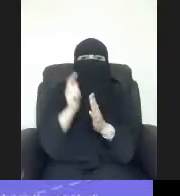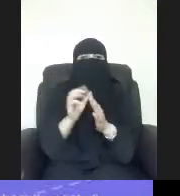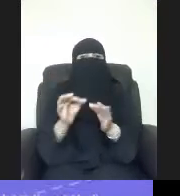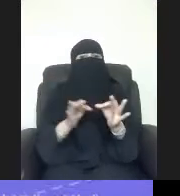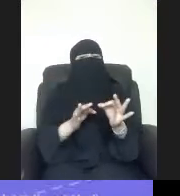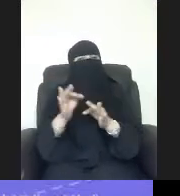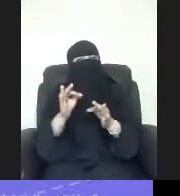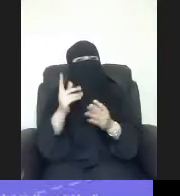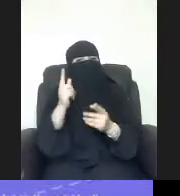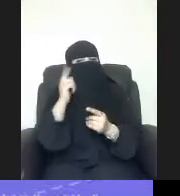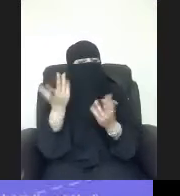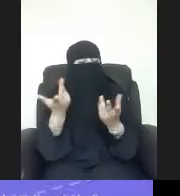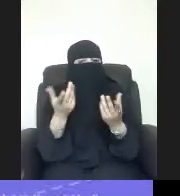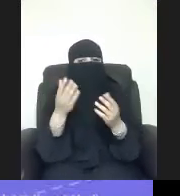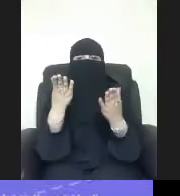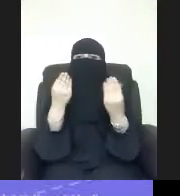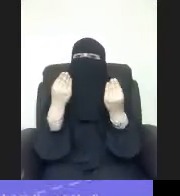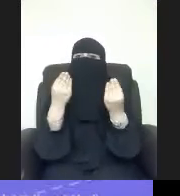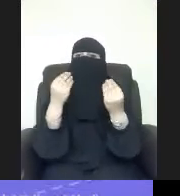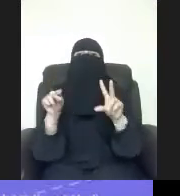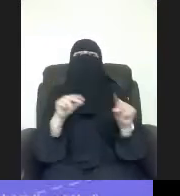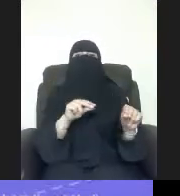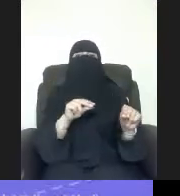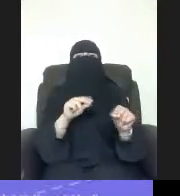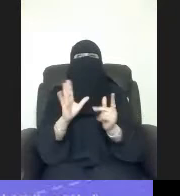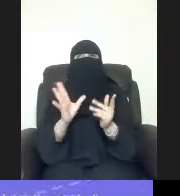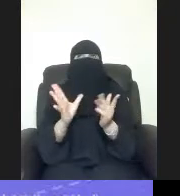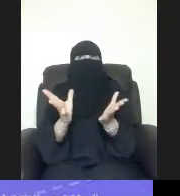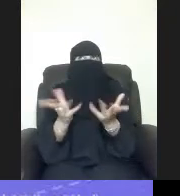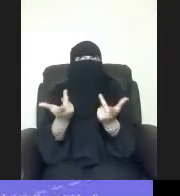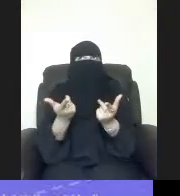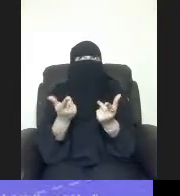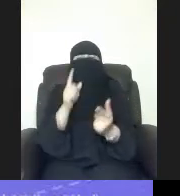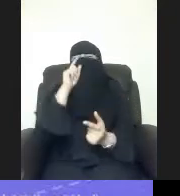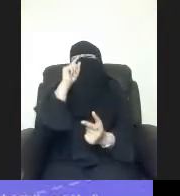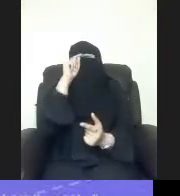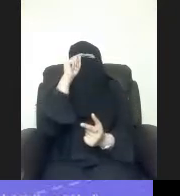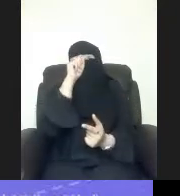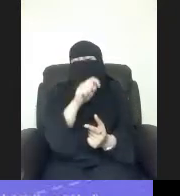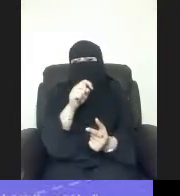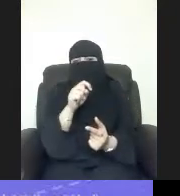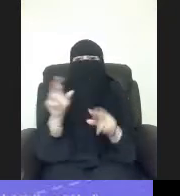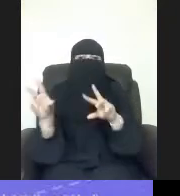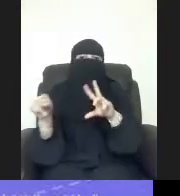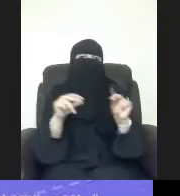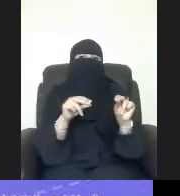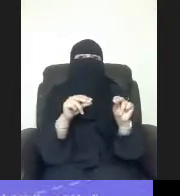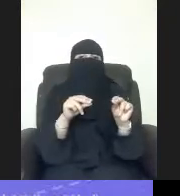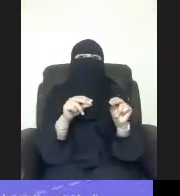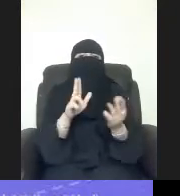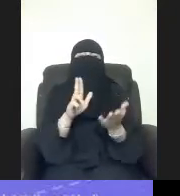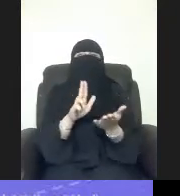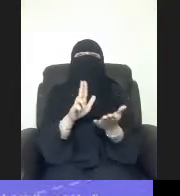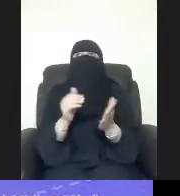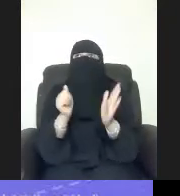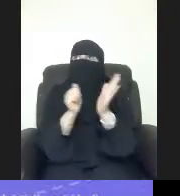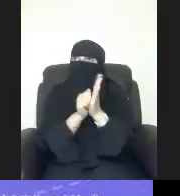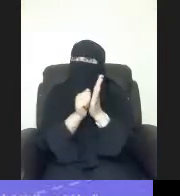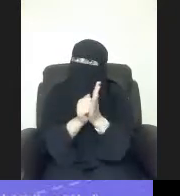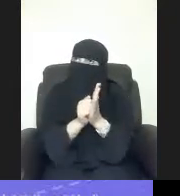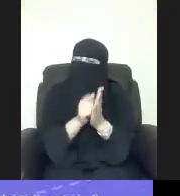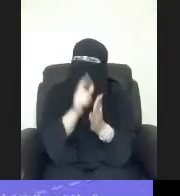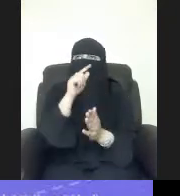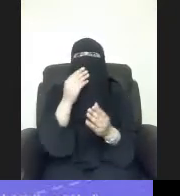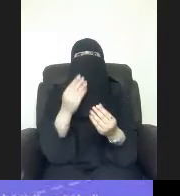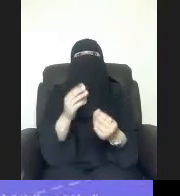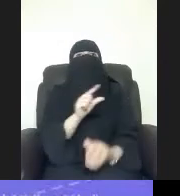النشط، عبر يكون هناك أنشطة للطلاب يشاركوا معك، تجيب لهم أمثلة من حياتهم اليومية.